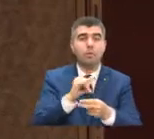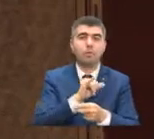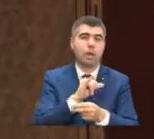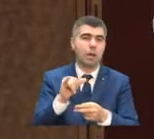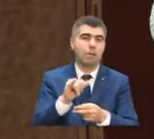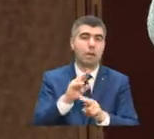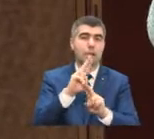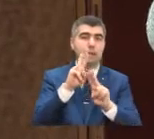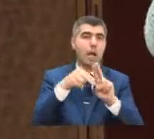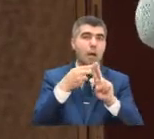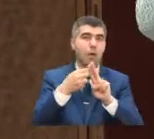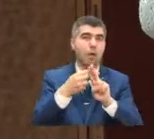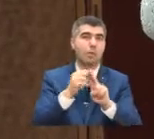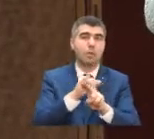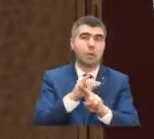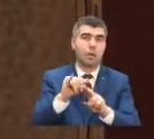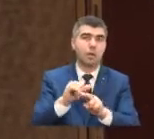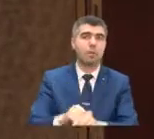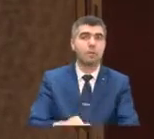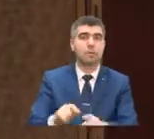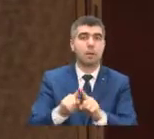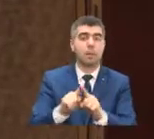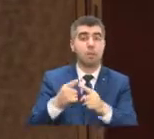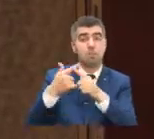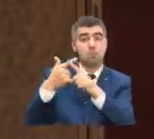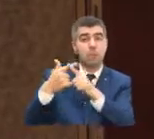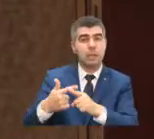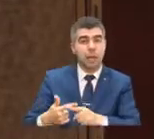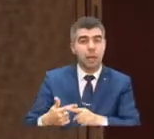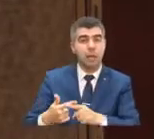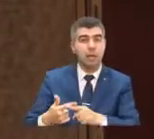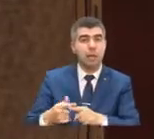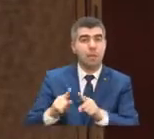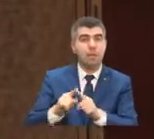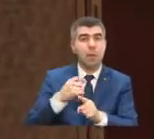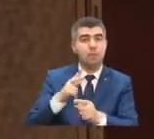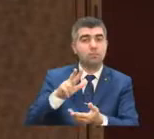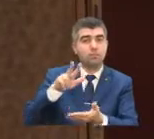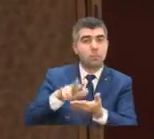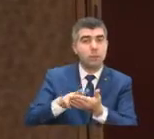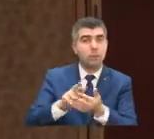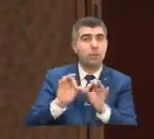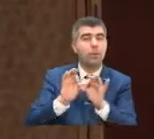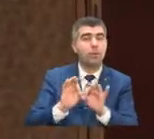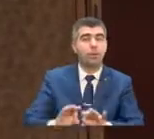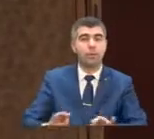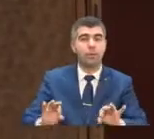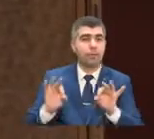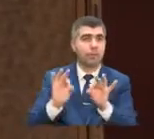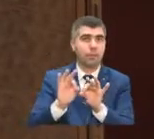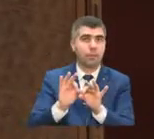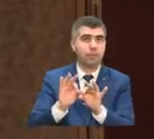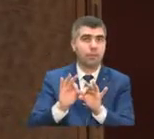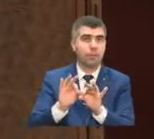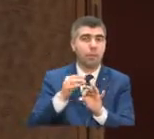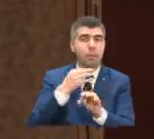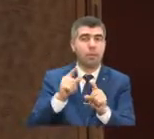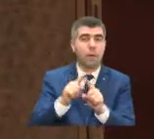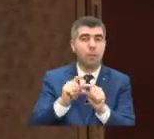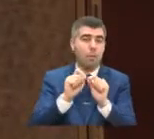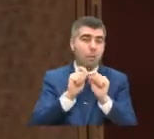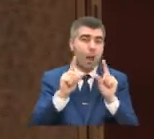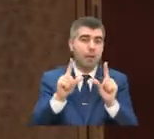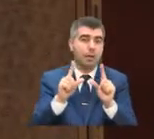ما تدوزش مشروع الميزانية القطاعية اللي كانت عندكم في المولي، للأسف اللي ما حضرتيش، وربما هذا ما يفسر أن ليست لديك معلومات